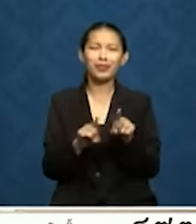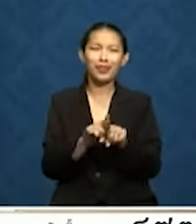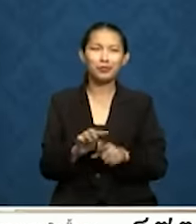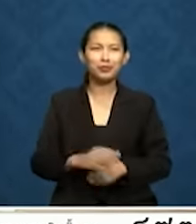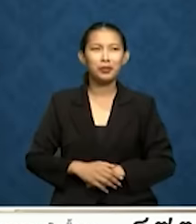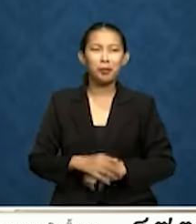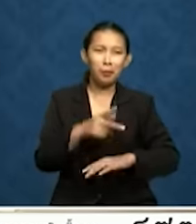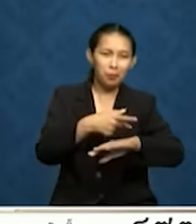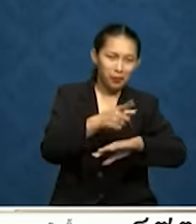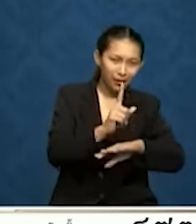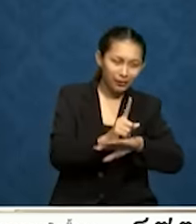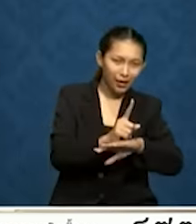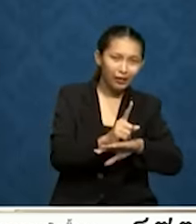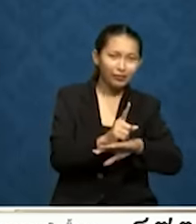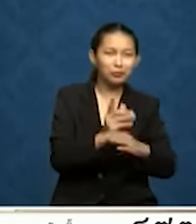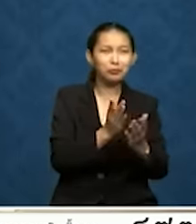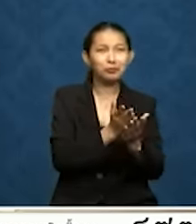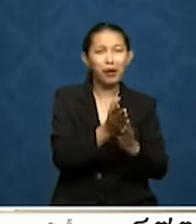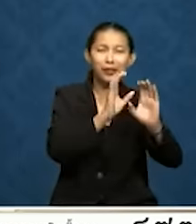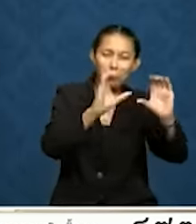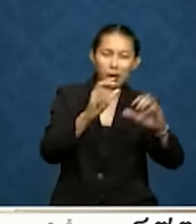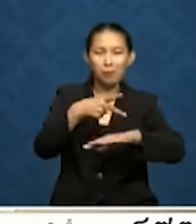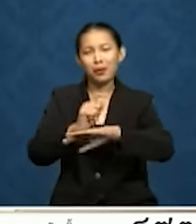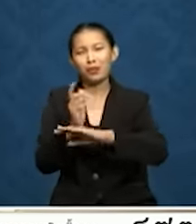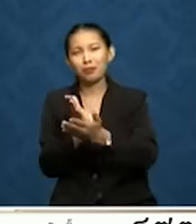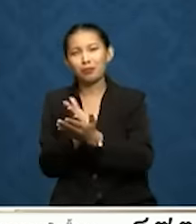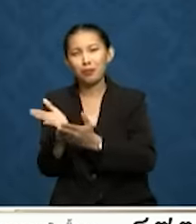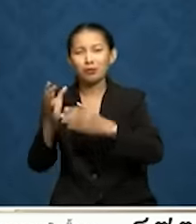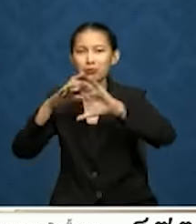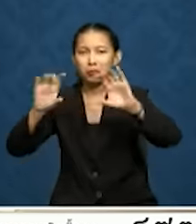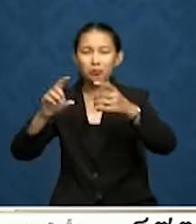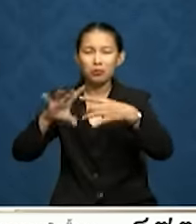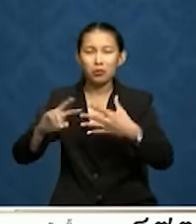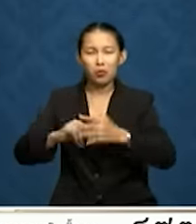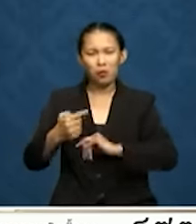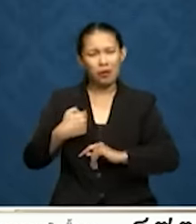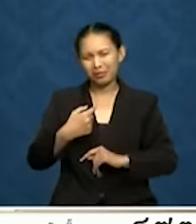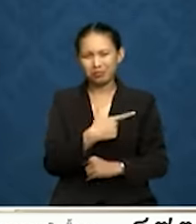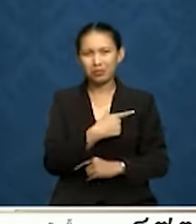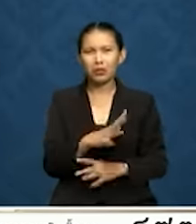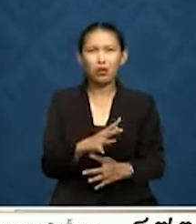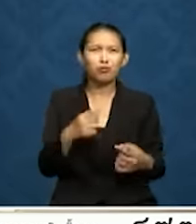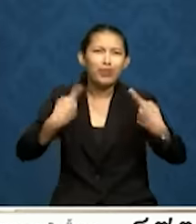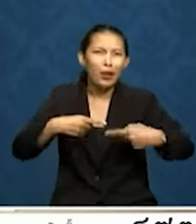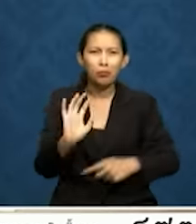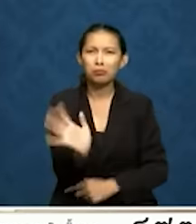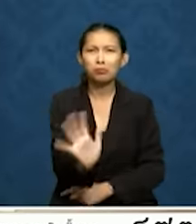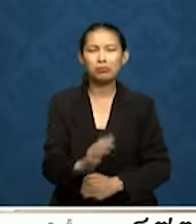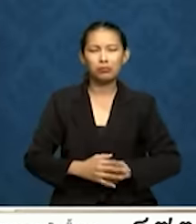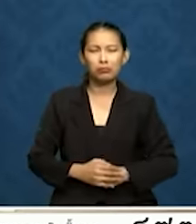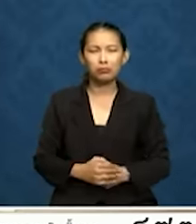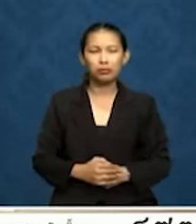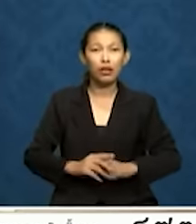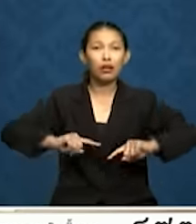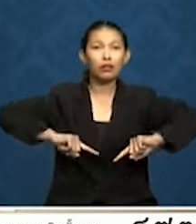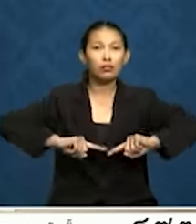กับประธานวิสุทธ์ประธานฝ่ายค้านฝ่ายรัฐบาลผมก็ไม่ชอบขัดใจ